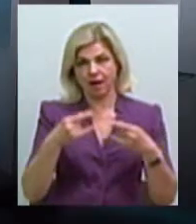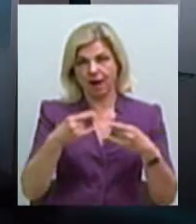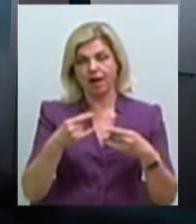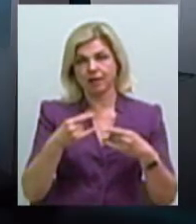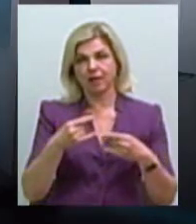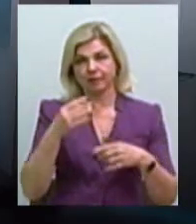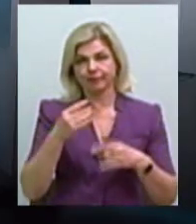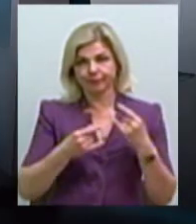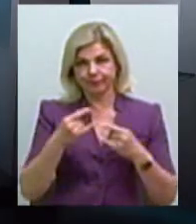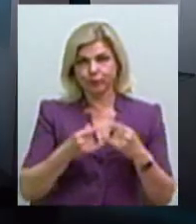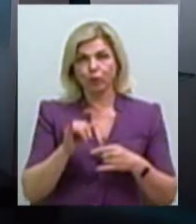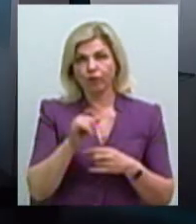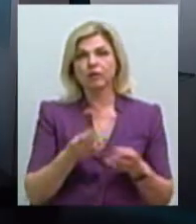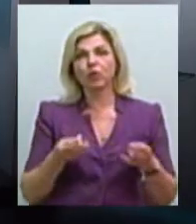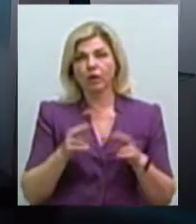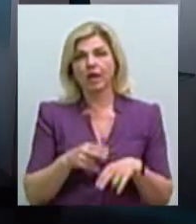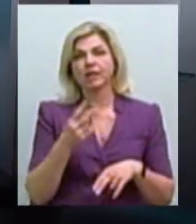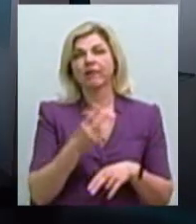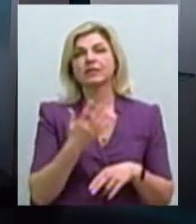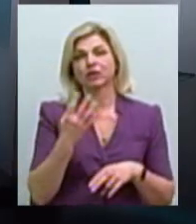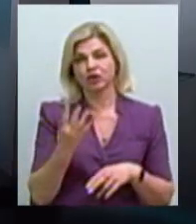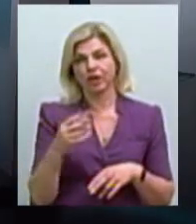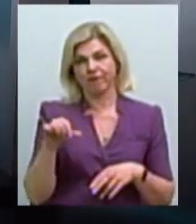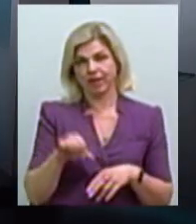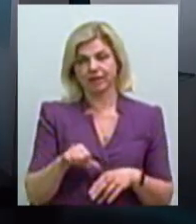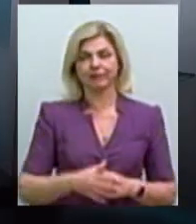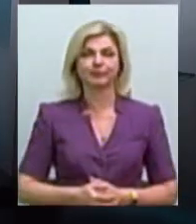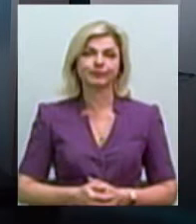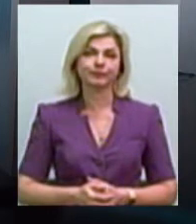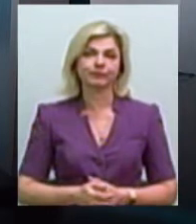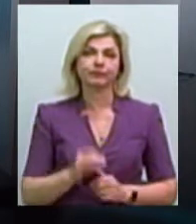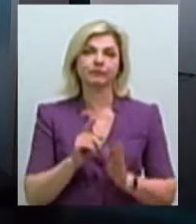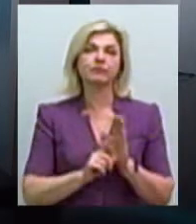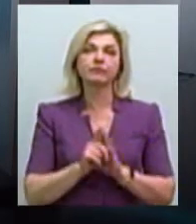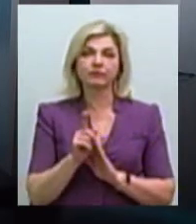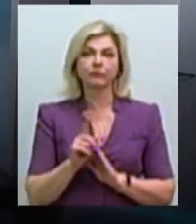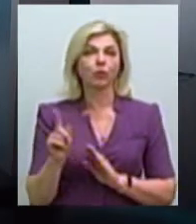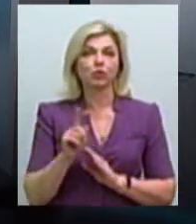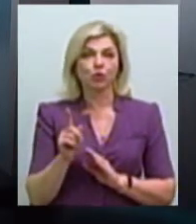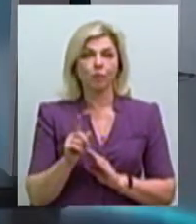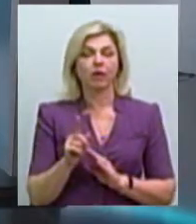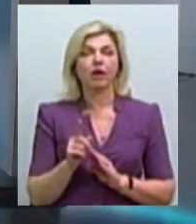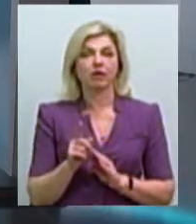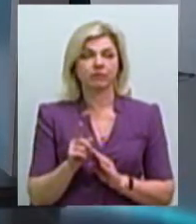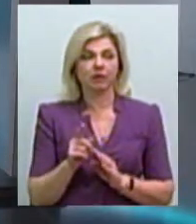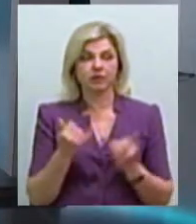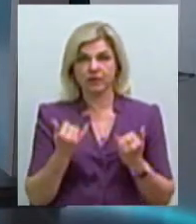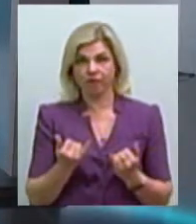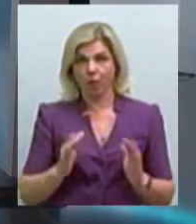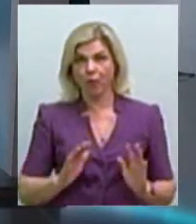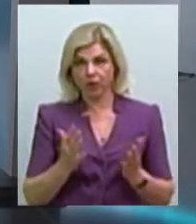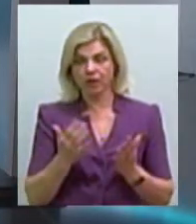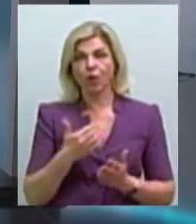залишається близько 25-24 хвилин. Ну і спочатку, щоб відштовхнутися від власне сьогоднішньої події,